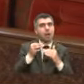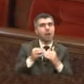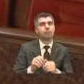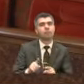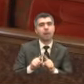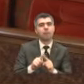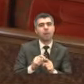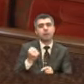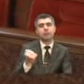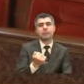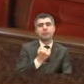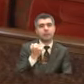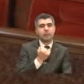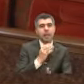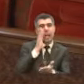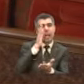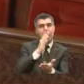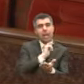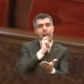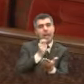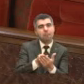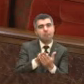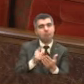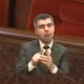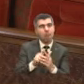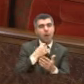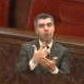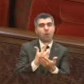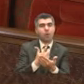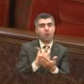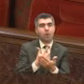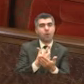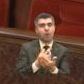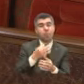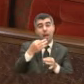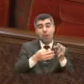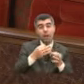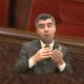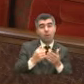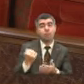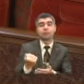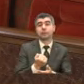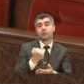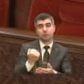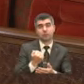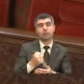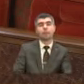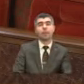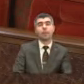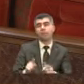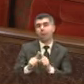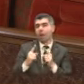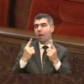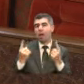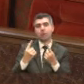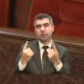الحكم باش لاثبات الطرد التعسفي، لان الناس اللي كيستافدوا منه هما الناس ضحايا الطرد التعسفي في العمل ديالهم. طبيعي لان الاجير اللي كيتسنى باش